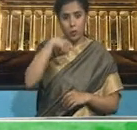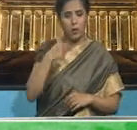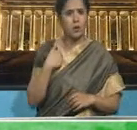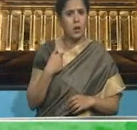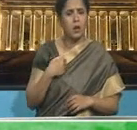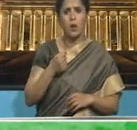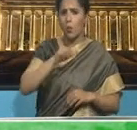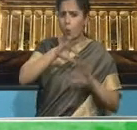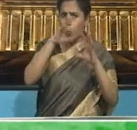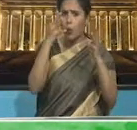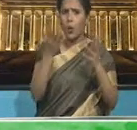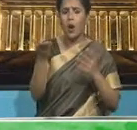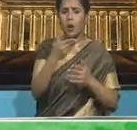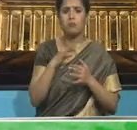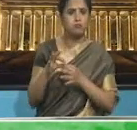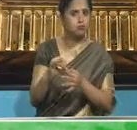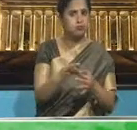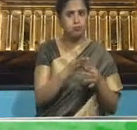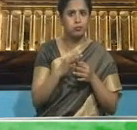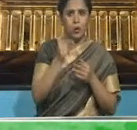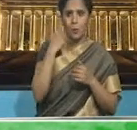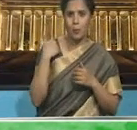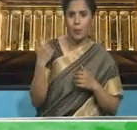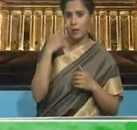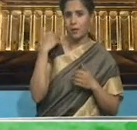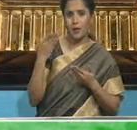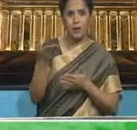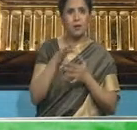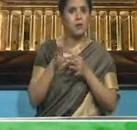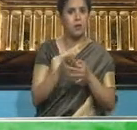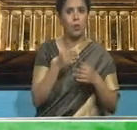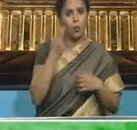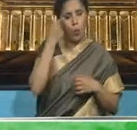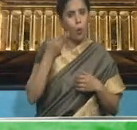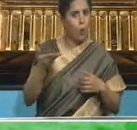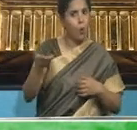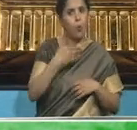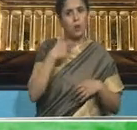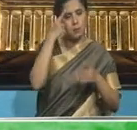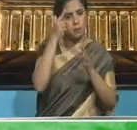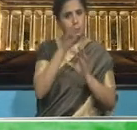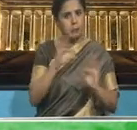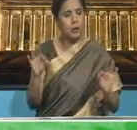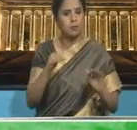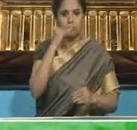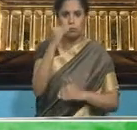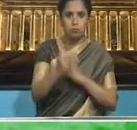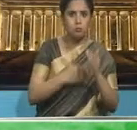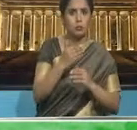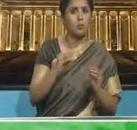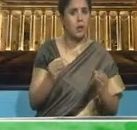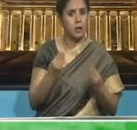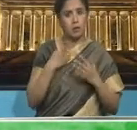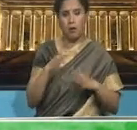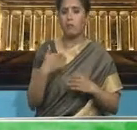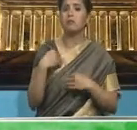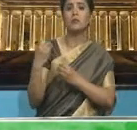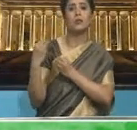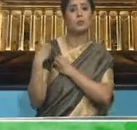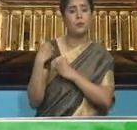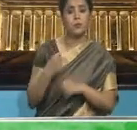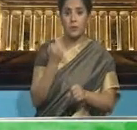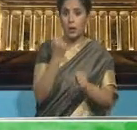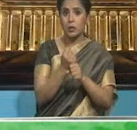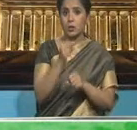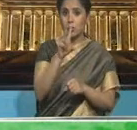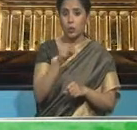के अपने आदर्शों के अनुरूप हम सभी की शांति और समृद्धि के पक्षधर है। G20